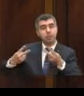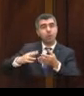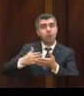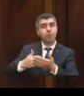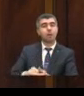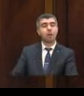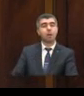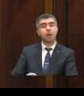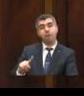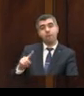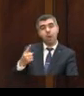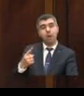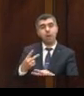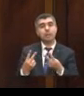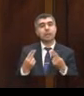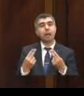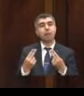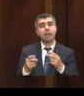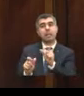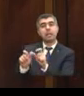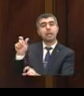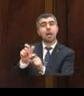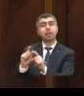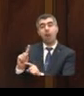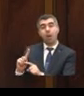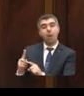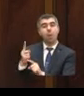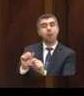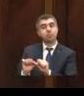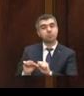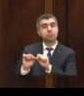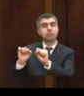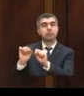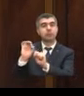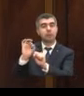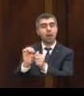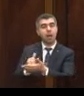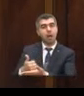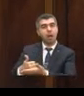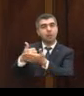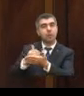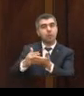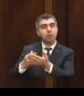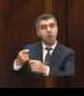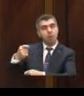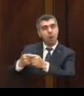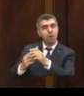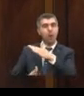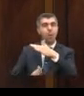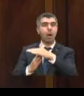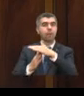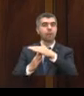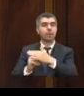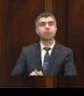المطلقة لحماية الإنسان قبل الاقتصاد، بل وعلى حساب الاقتصاد. ونريد